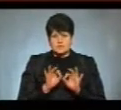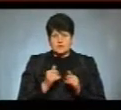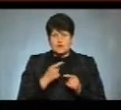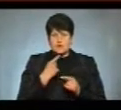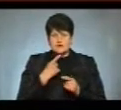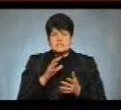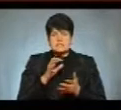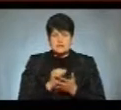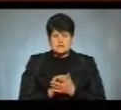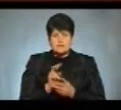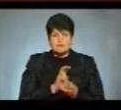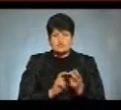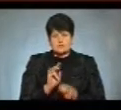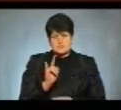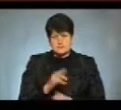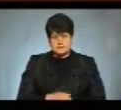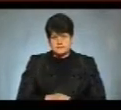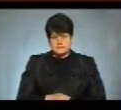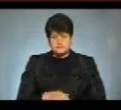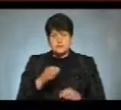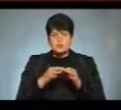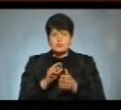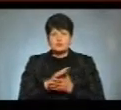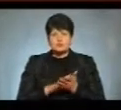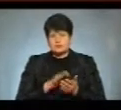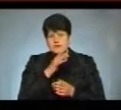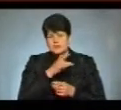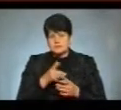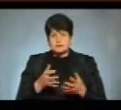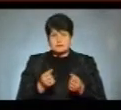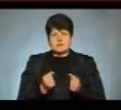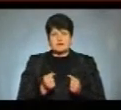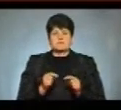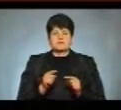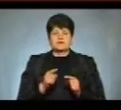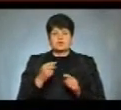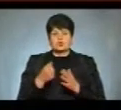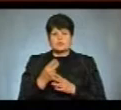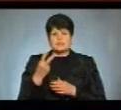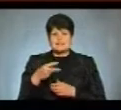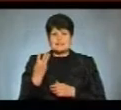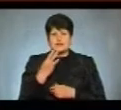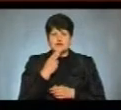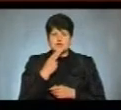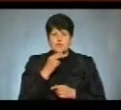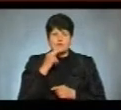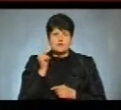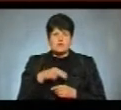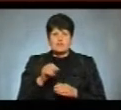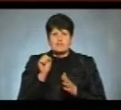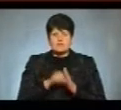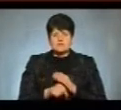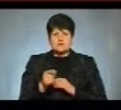зайнята пошуками дитини. Суд продовжив термін тримання під вартою до 23 червня обвинувачених у вбивстві